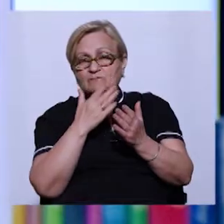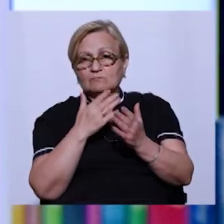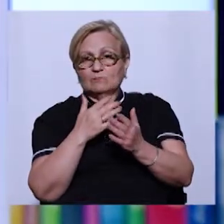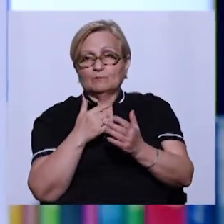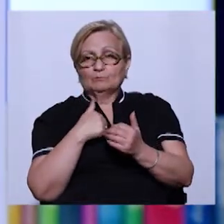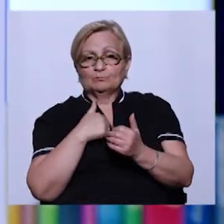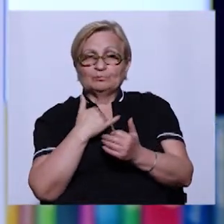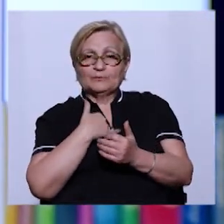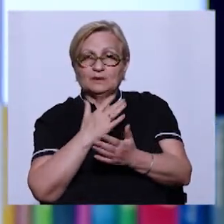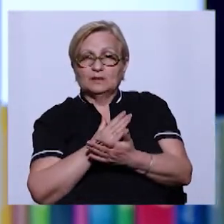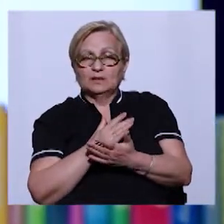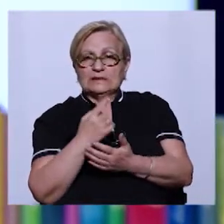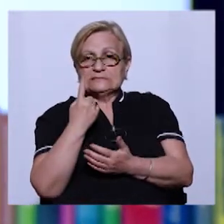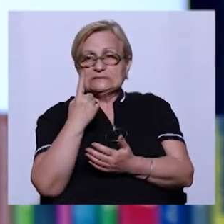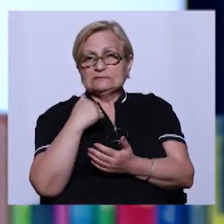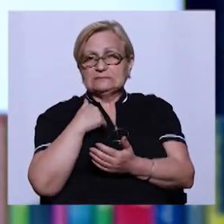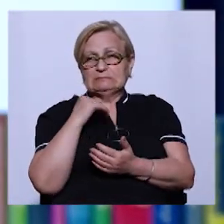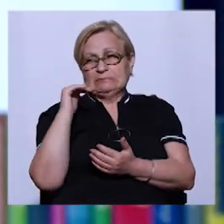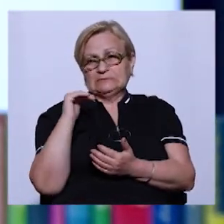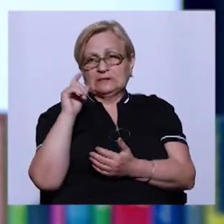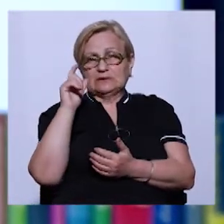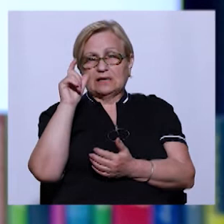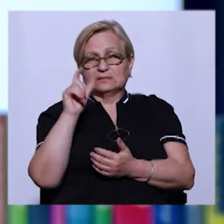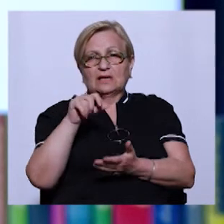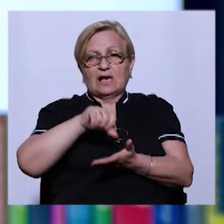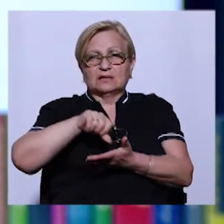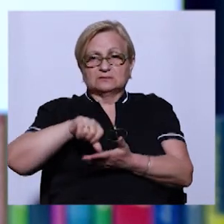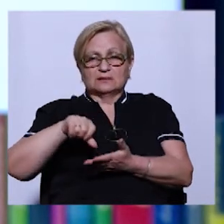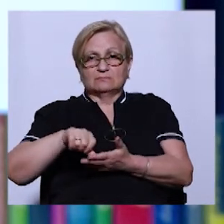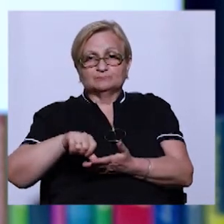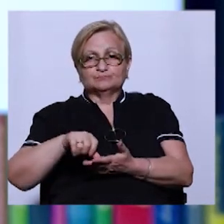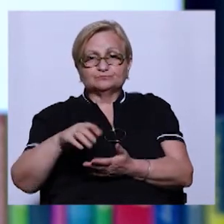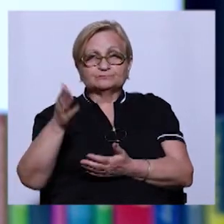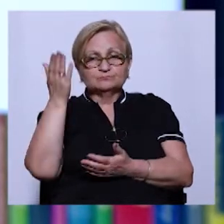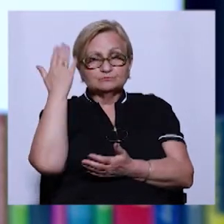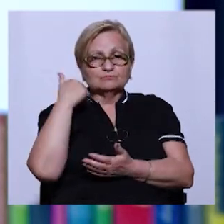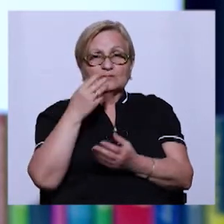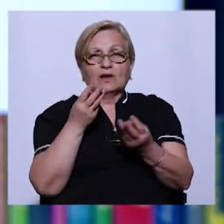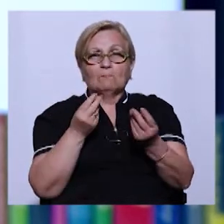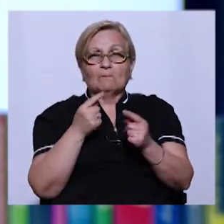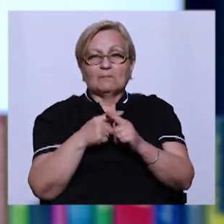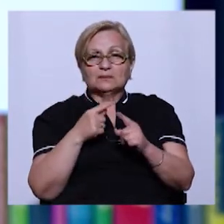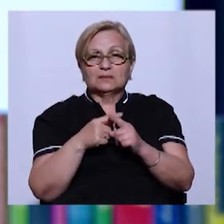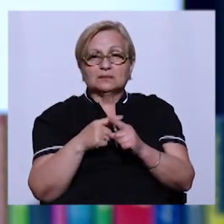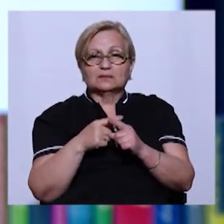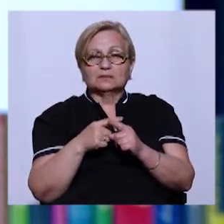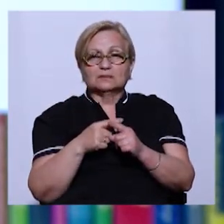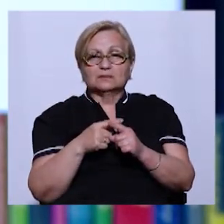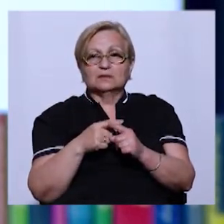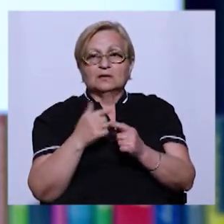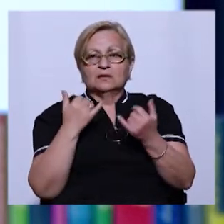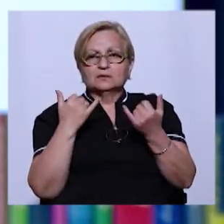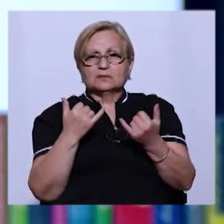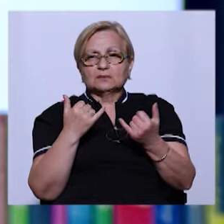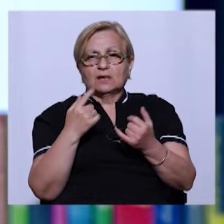კი არა, მე ვარ ახლა ერთი პატარა წარმომადგენელი იმ დიდი ხალხისა, რომლებსაც ოდესღან თუ მათემატიკას სურვილი აქვს რომ ანახოთო, კი არა, დაჟდა ვიღაც და კიერი